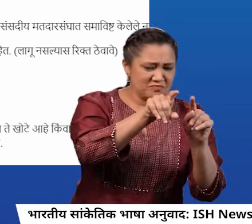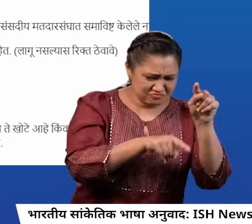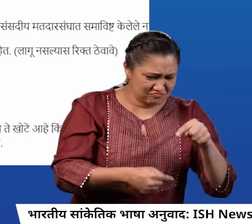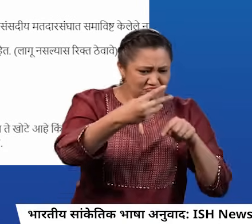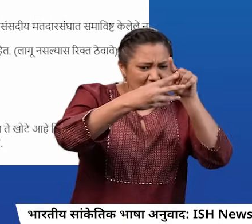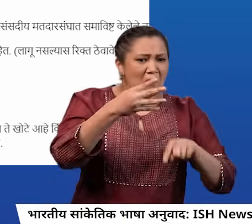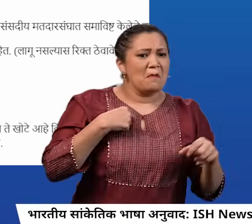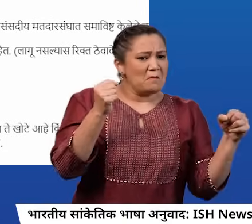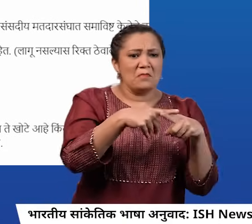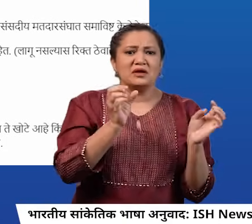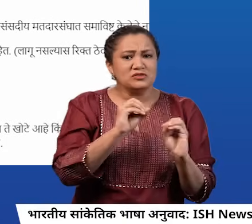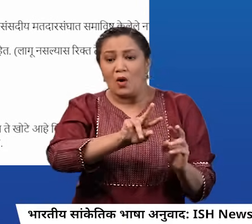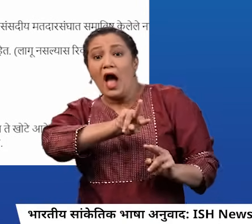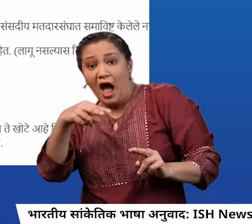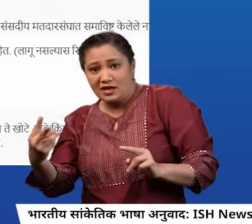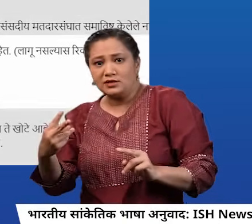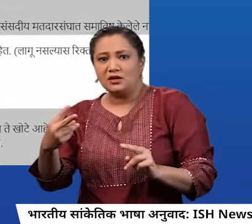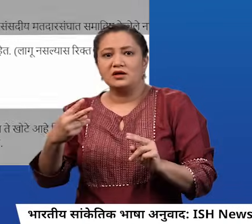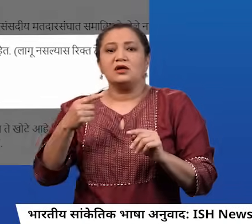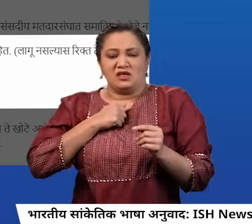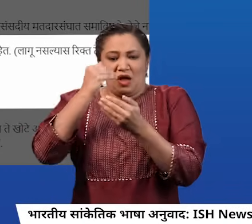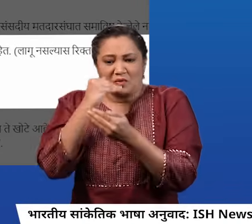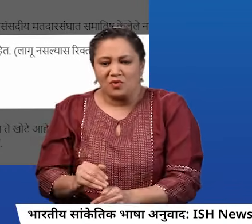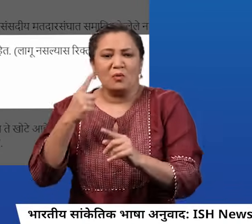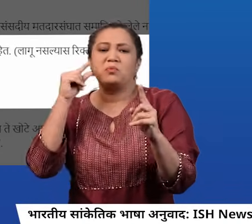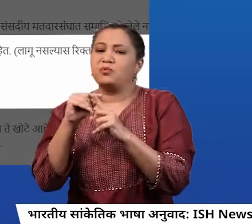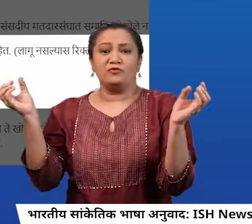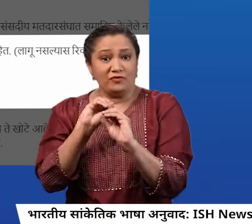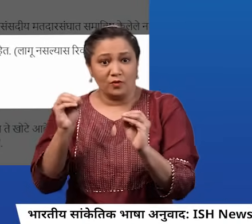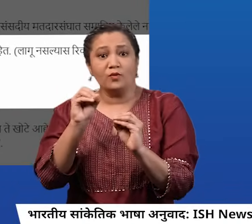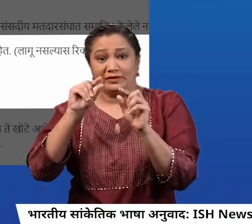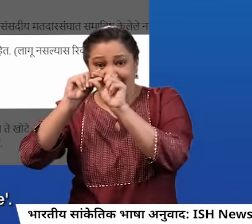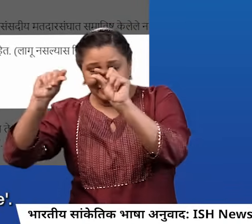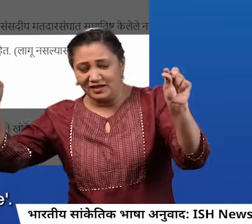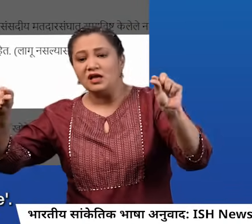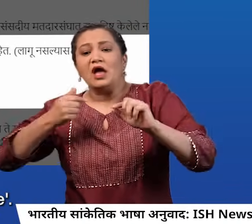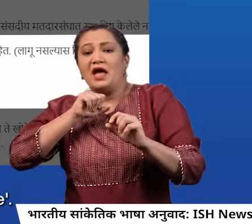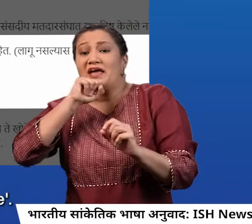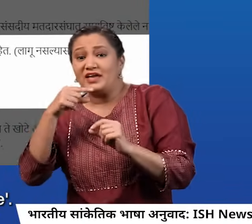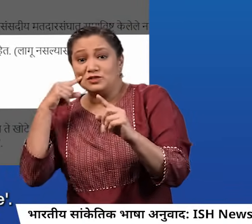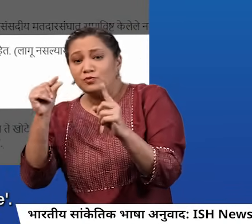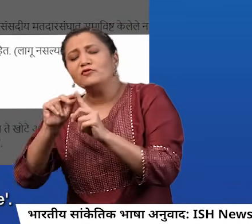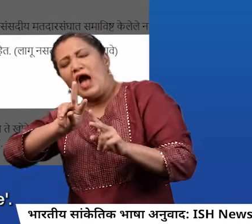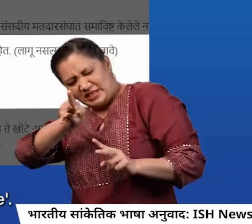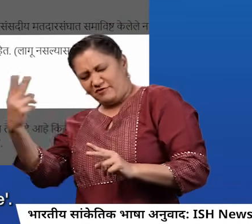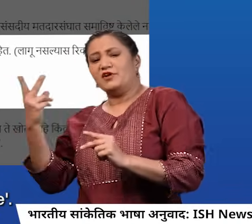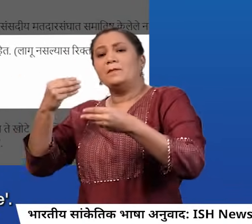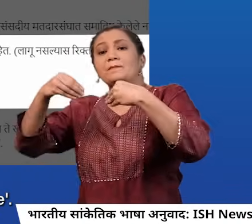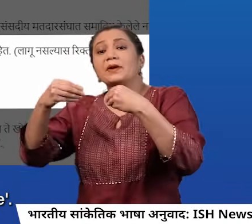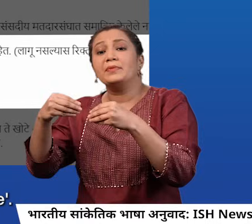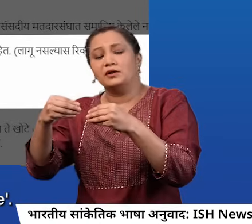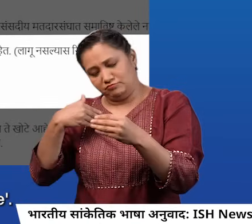इतर कोंद तरी दस्ता एवज दिलाासित? तर आपल्याला माजाकडे जन्मद आखल्याचा कोड़ता ही पुरावा नाही, मनुन मी वायाचा पुरावया प्रुष्ट्यार्थ